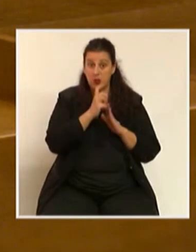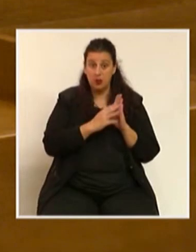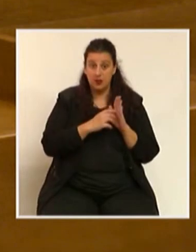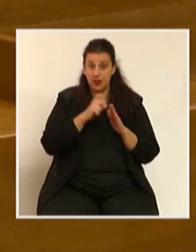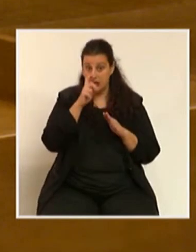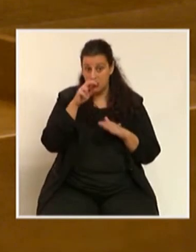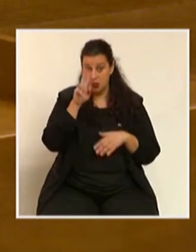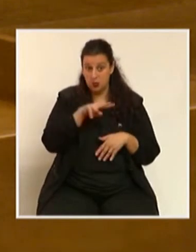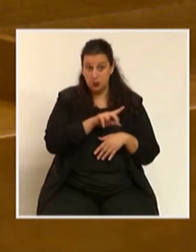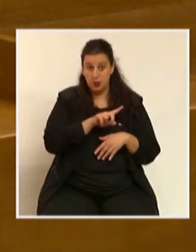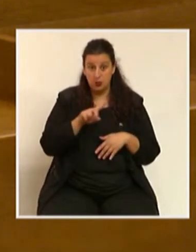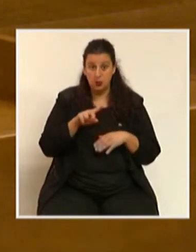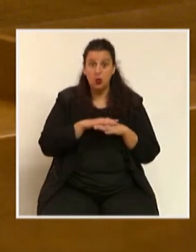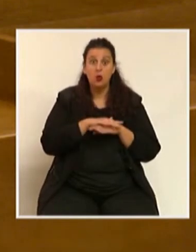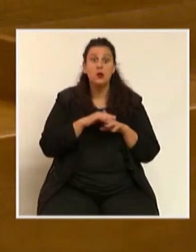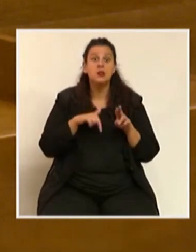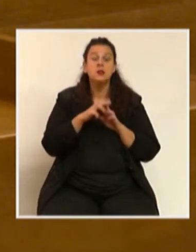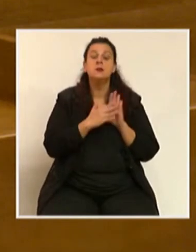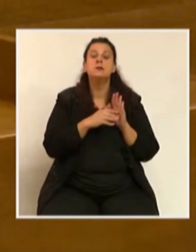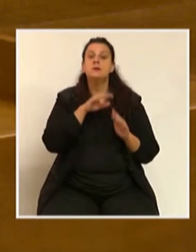negacionisme de la violència de gènere,